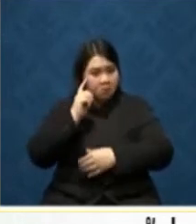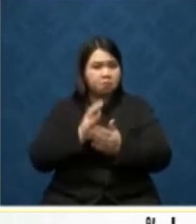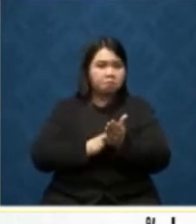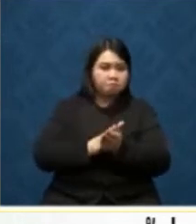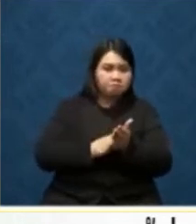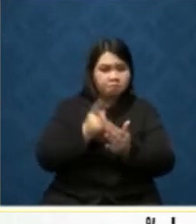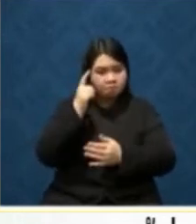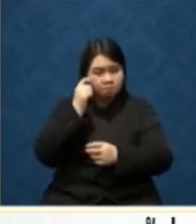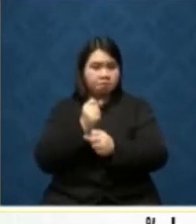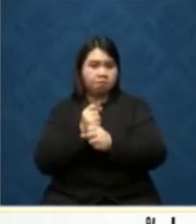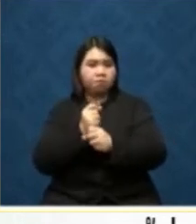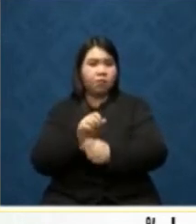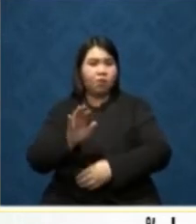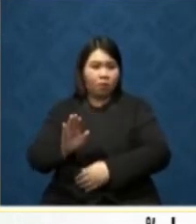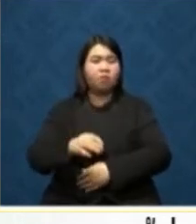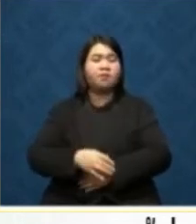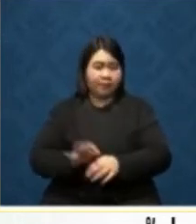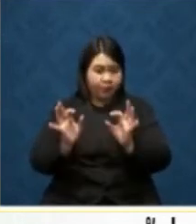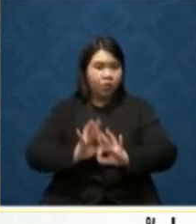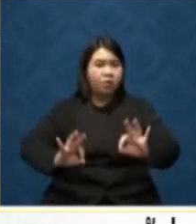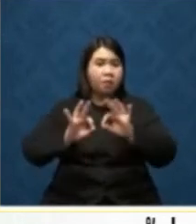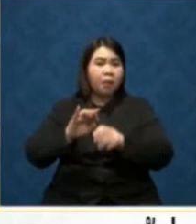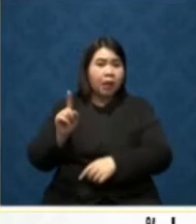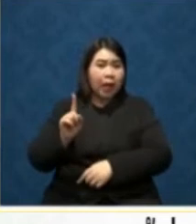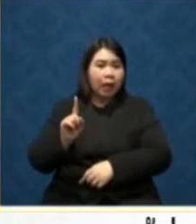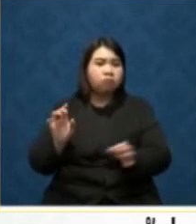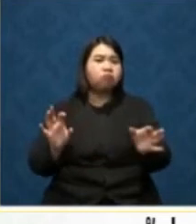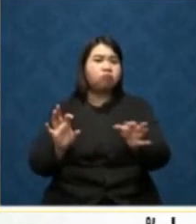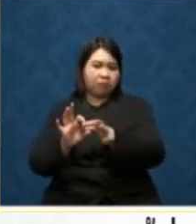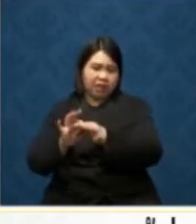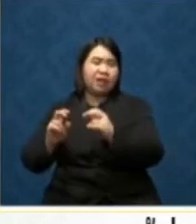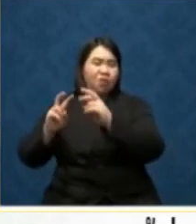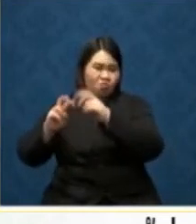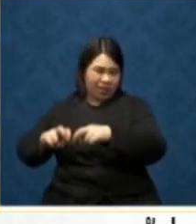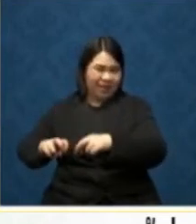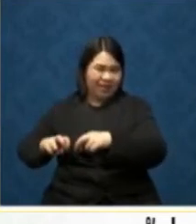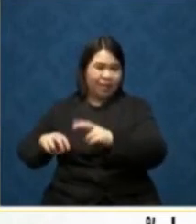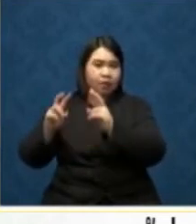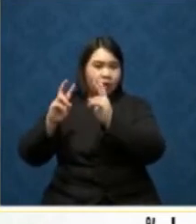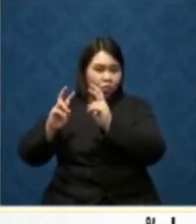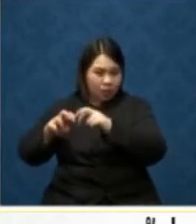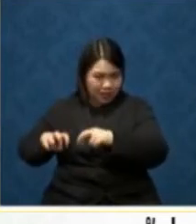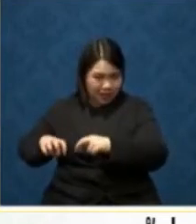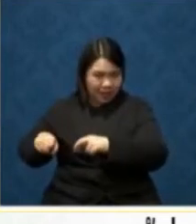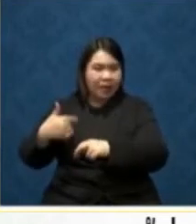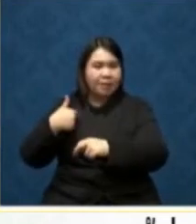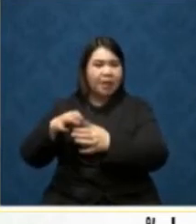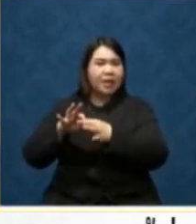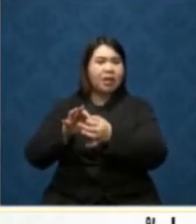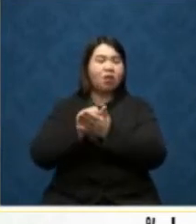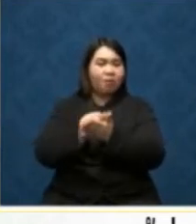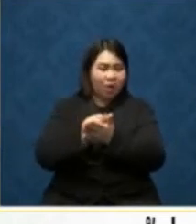บ เอกชนอุดมศกษาออุดมศกษาเอกชนจึงเป็เรองท้าไทย และเป็ภารกิจภรพฐ roof R